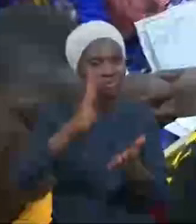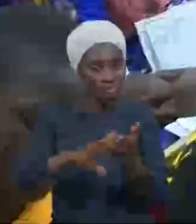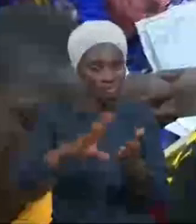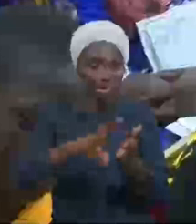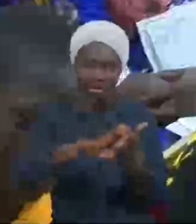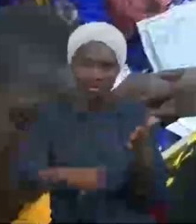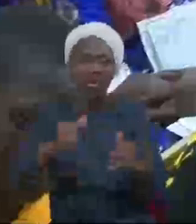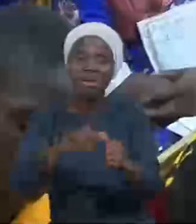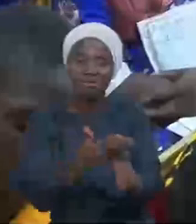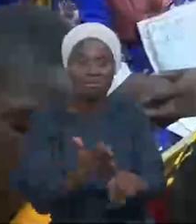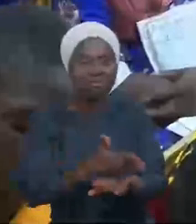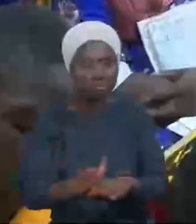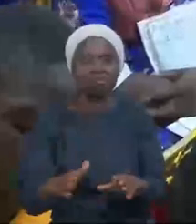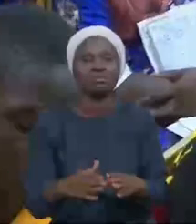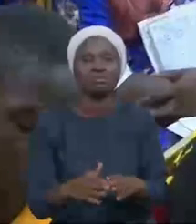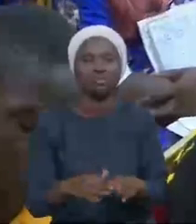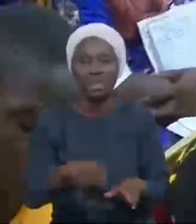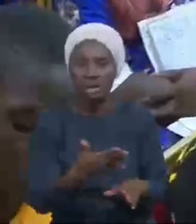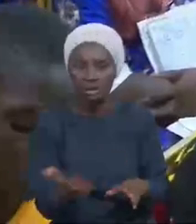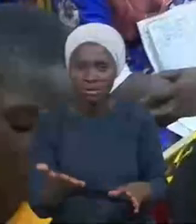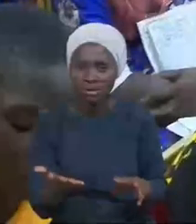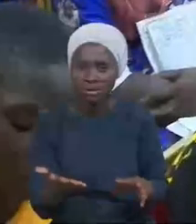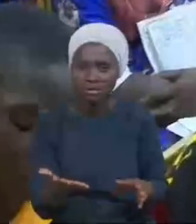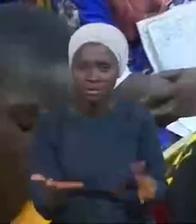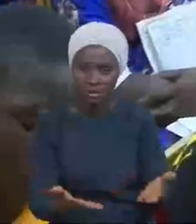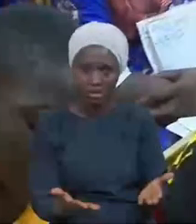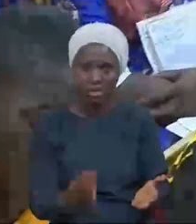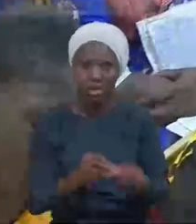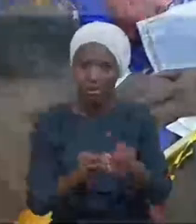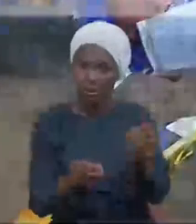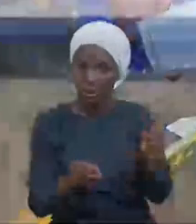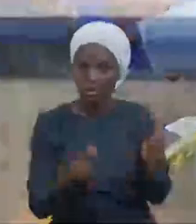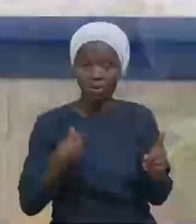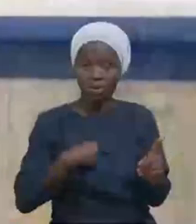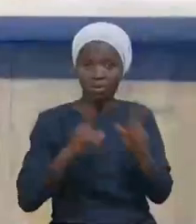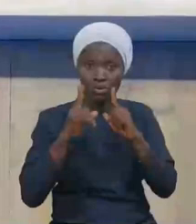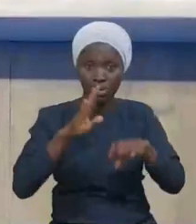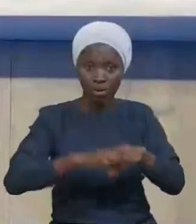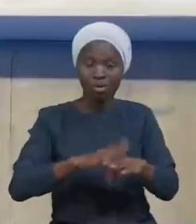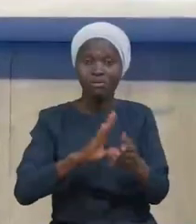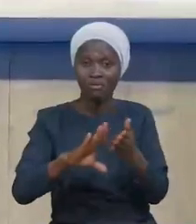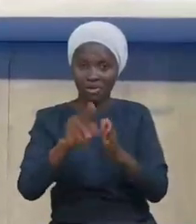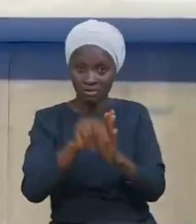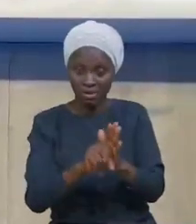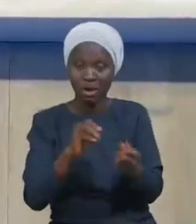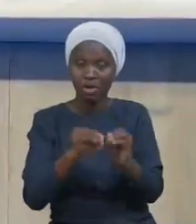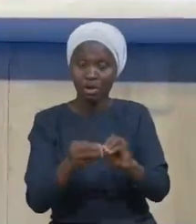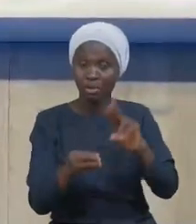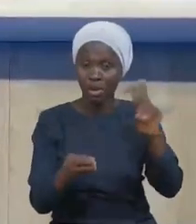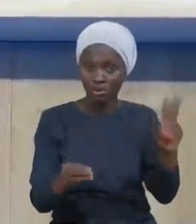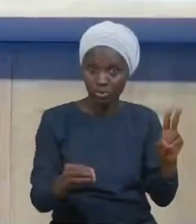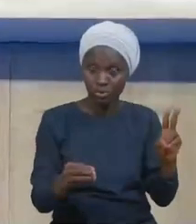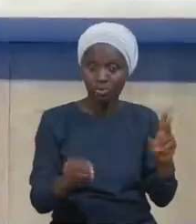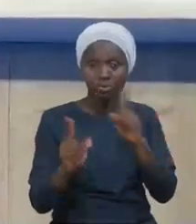y a autre chose ici. Premièrement, nous avons parlé du pardon. Deuxièmement, nous parlons de la libération. Deuxième